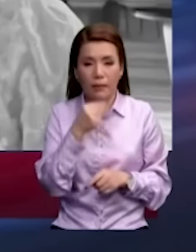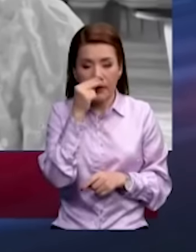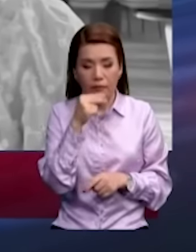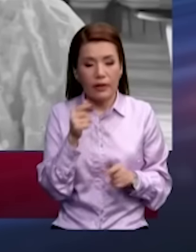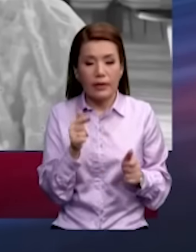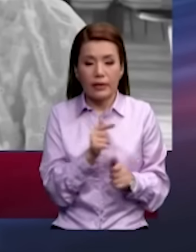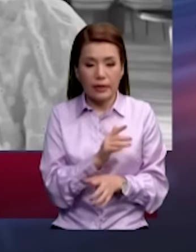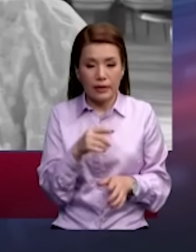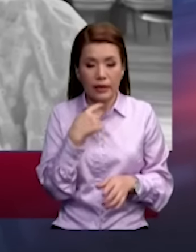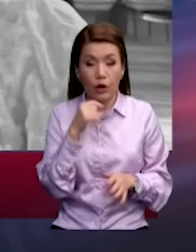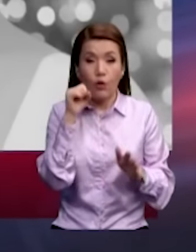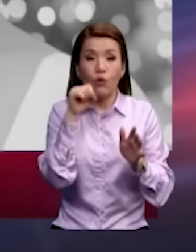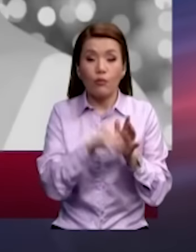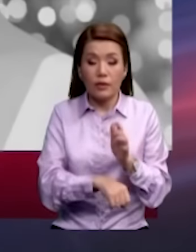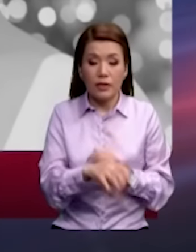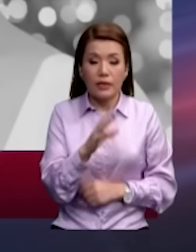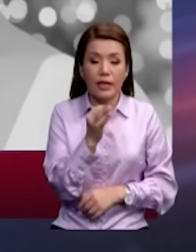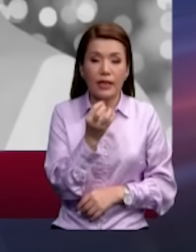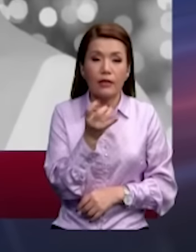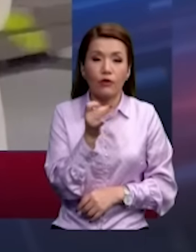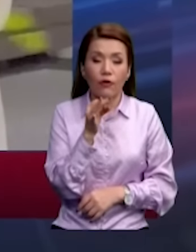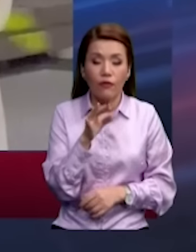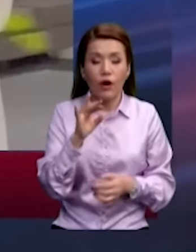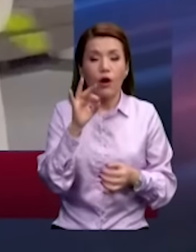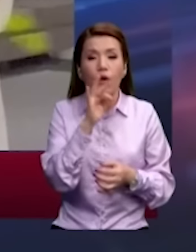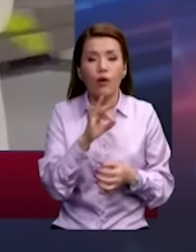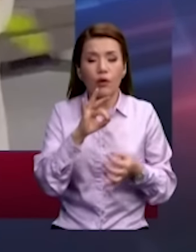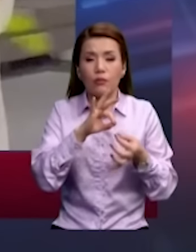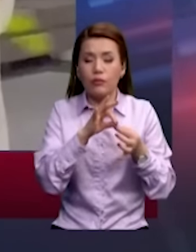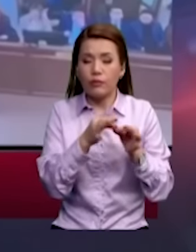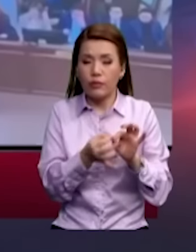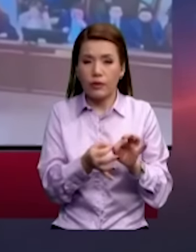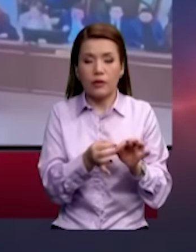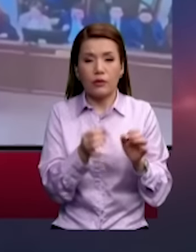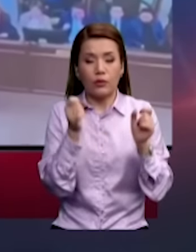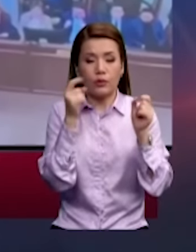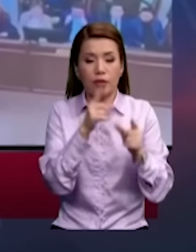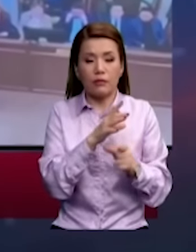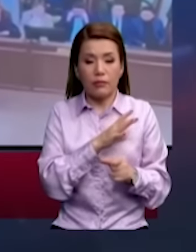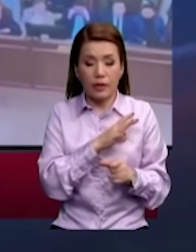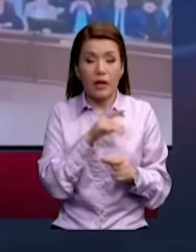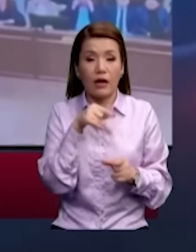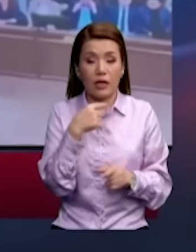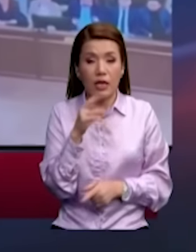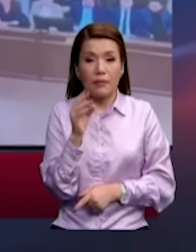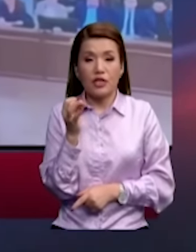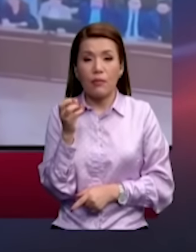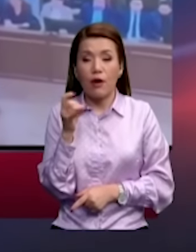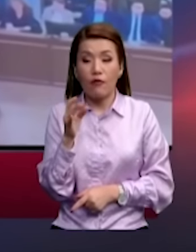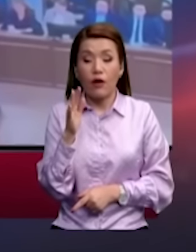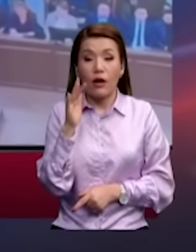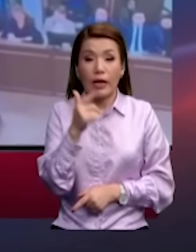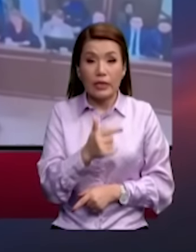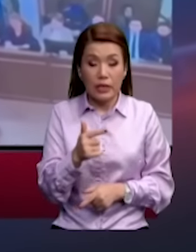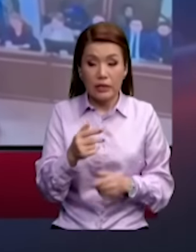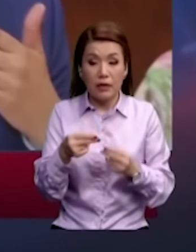Помимо фактов убийства Салтанат Нукеновой стали известны и другие жуткие подробности. Как сообщает следствие, Бишимбаев, будучи в